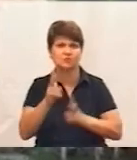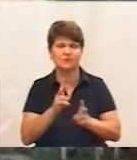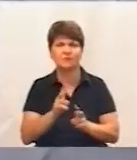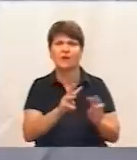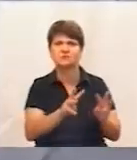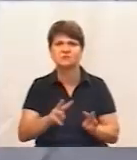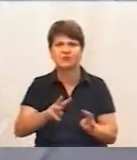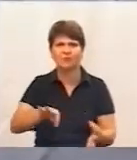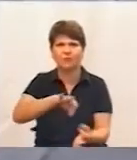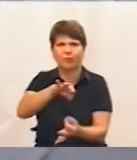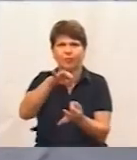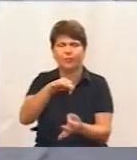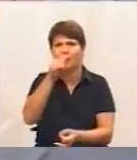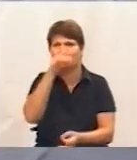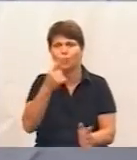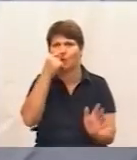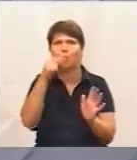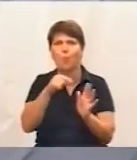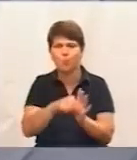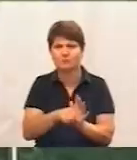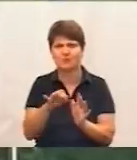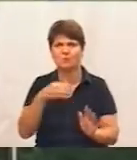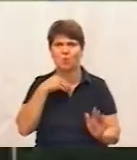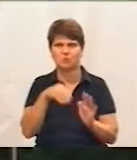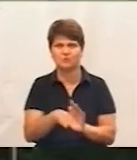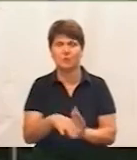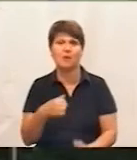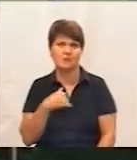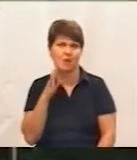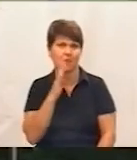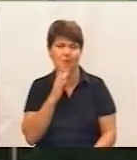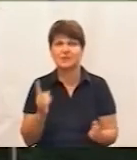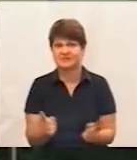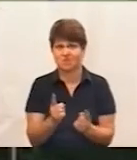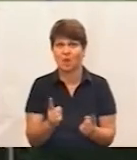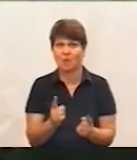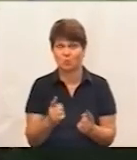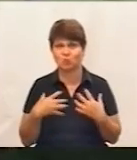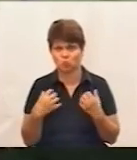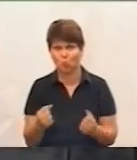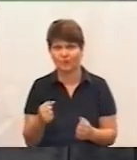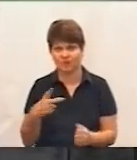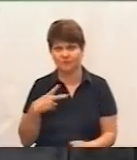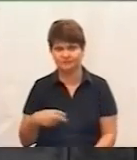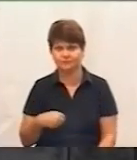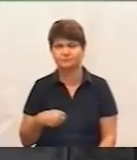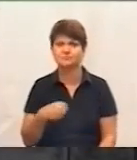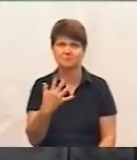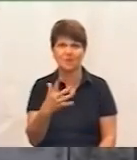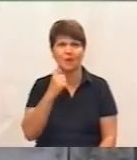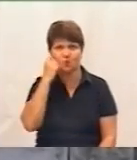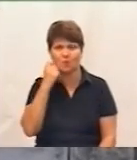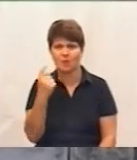висне, тож не усі можуть на нього зайти і проголосувати. Я мама звичайної дівчинки, і їй 5 років. Одного разу йдемо